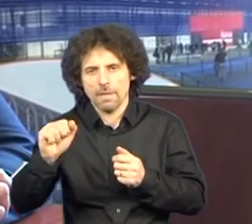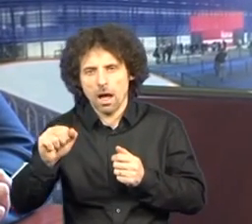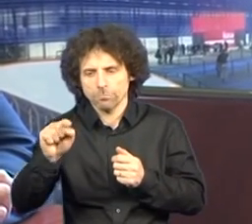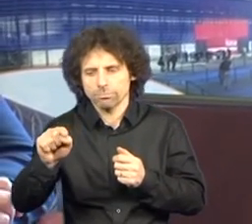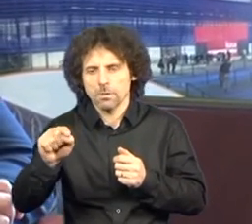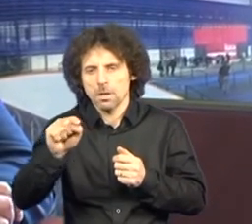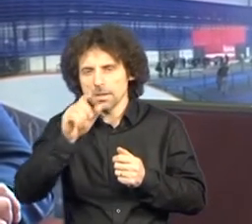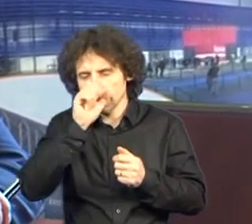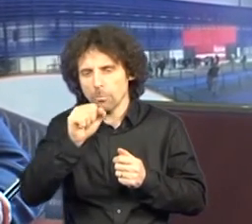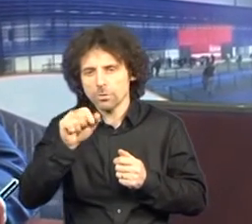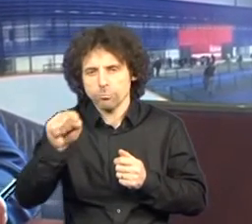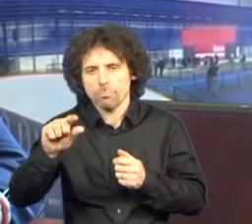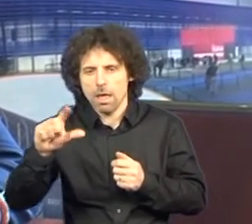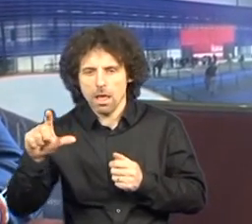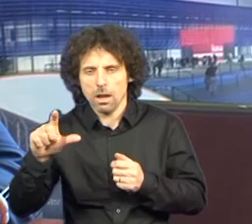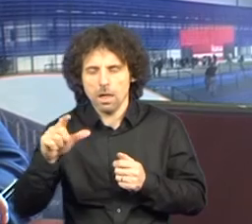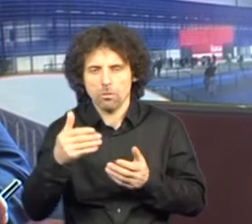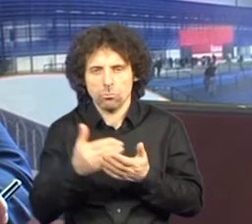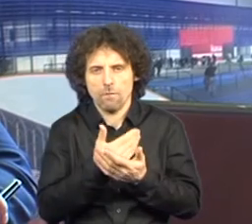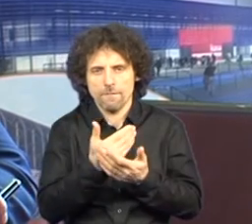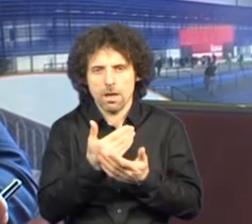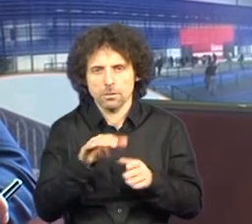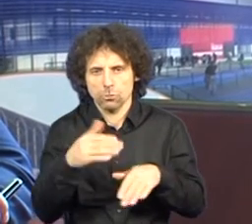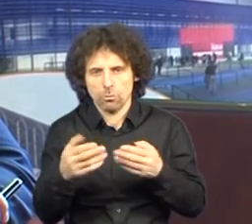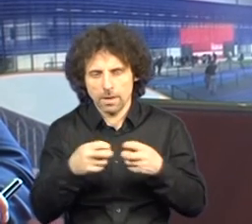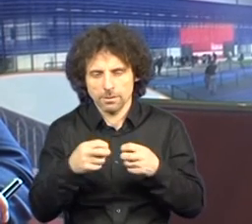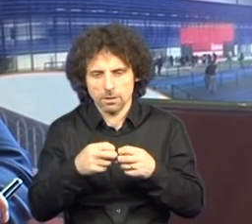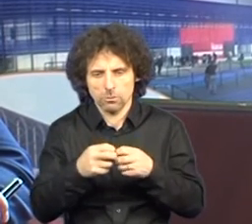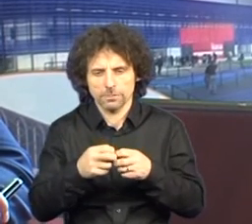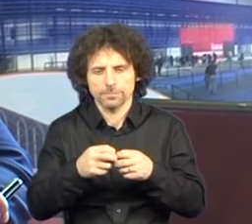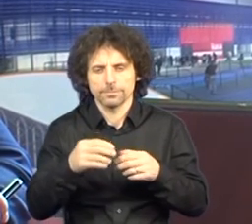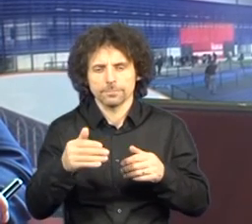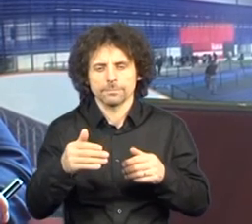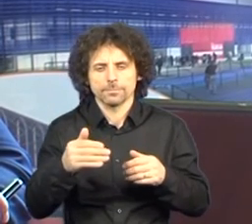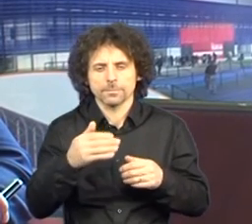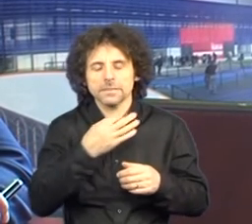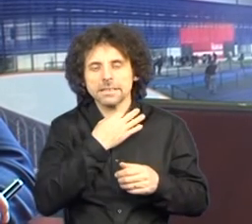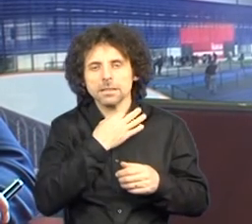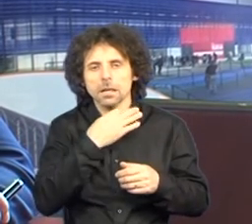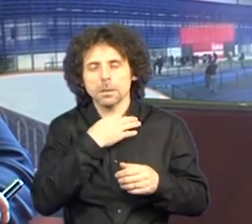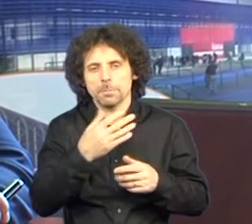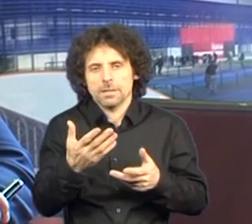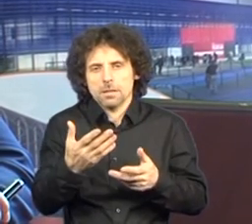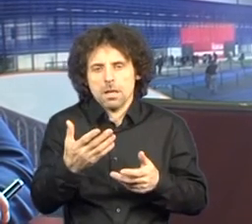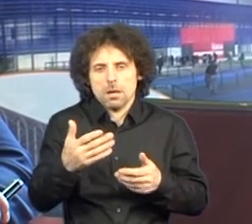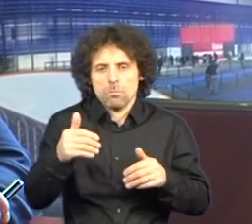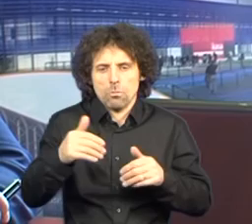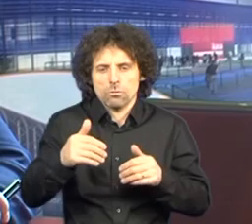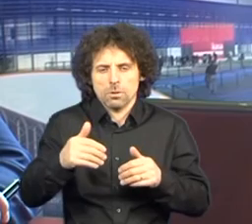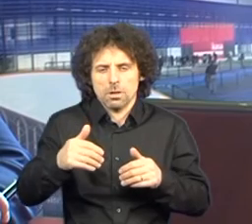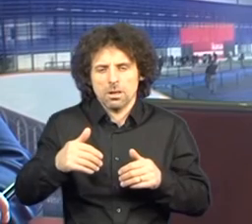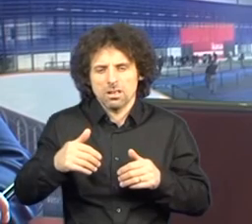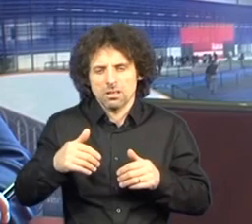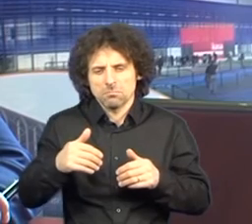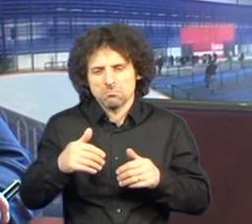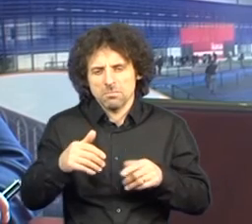Jak widać portal już jest uruchomiony, więc kibice, którzy gdzieś czujnie czekali na dzisiejszy dzień, to mogą śmiało